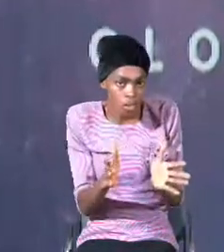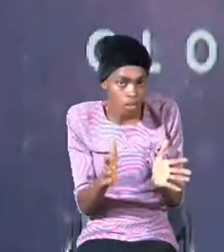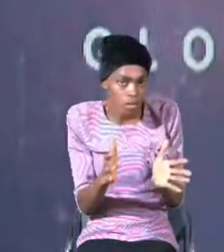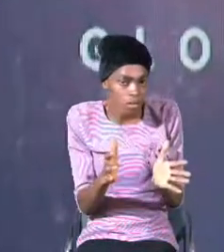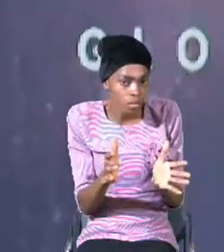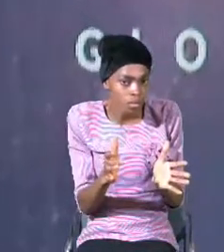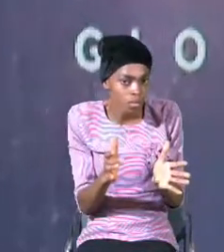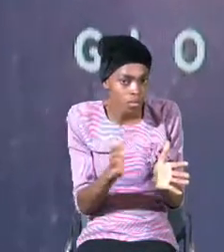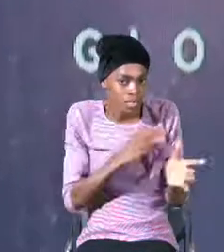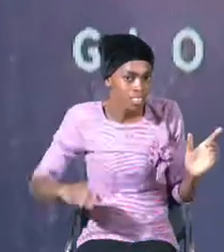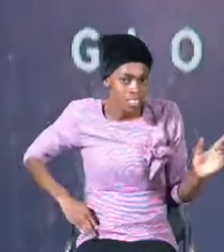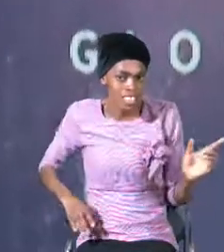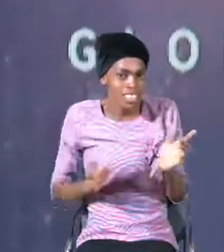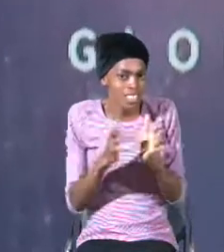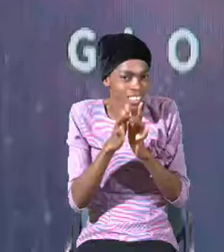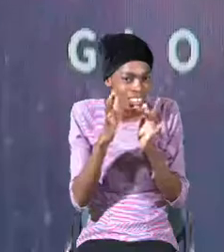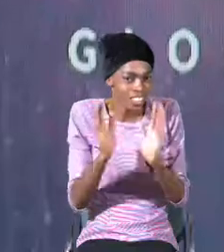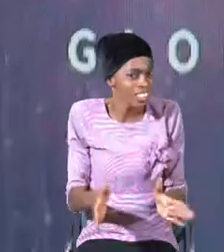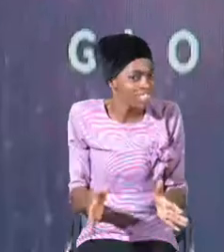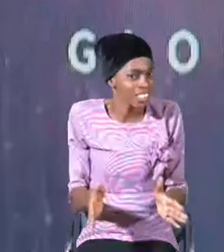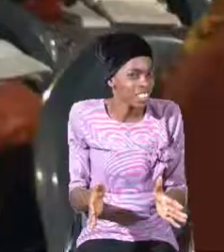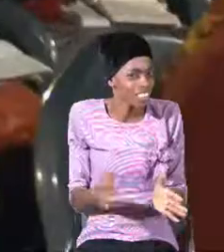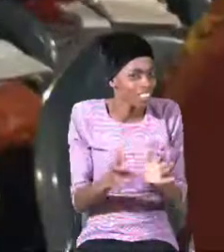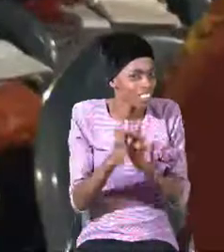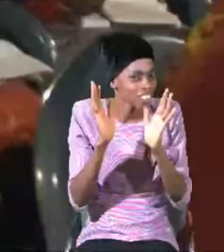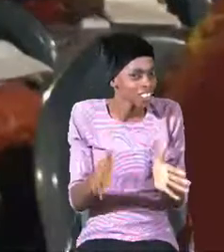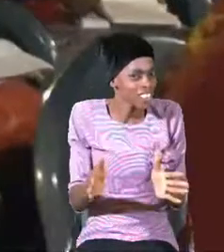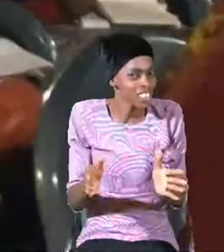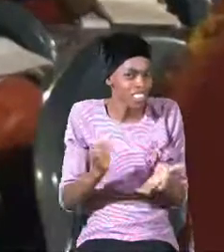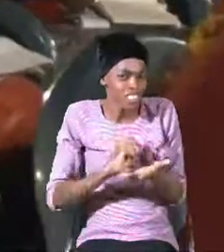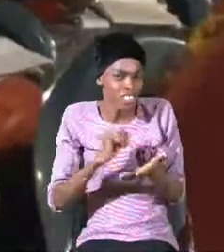le mot chrétien en anglais, ça fait Christians, ça fait